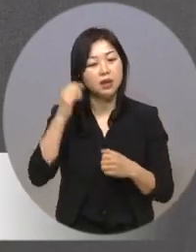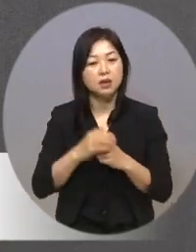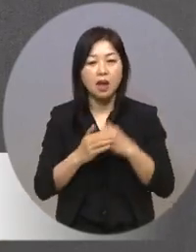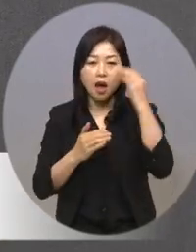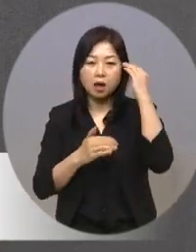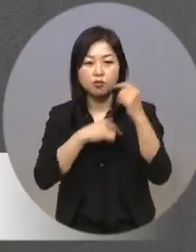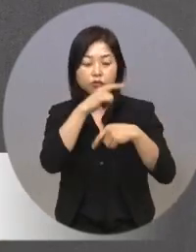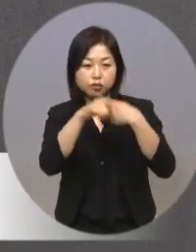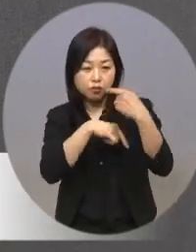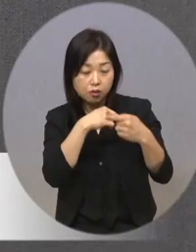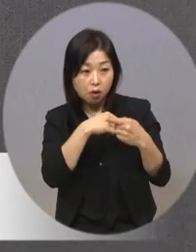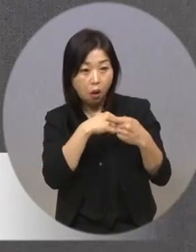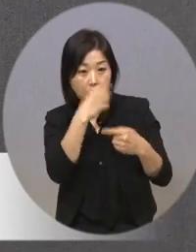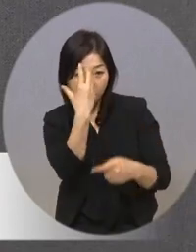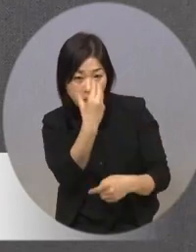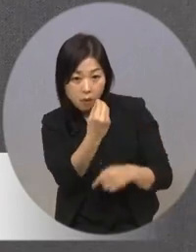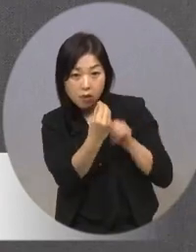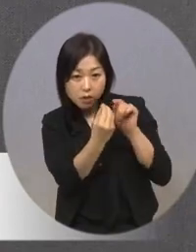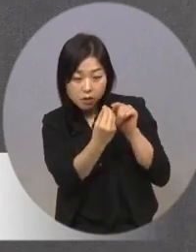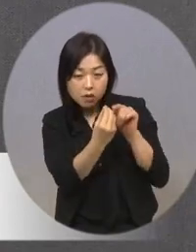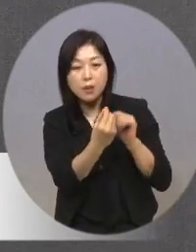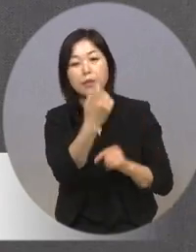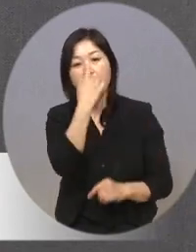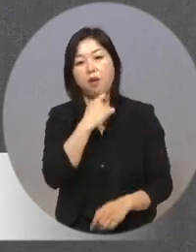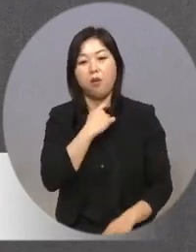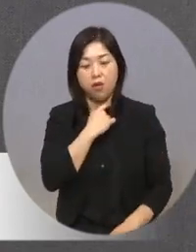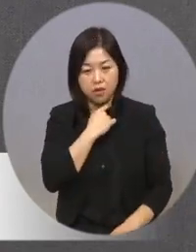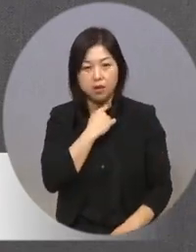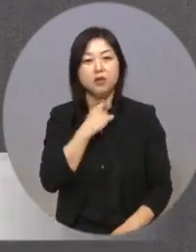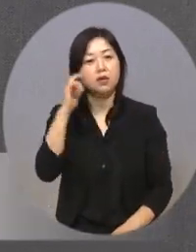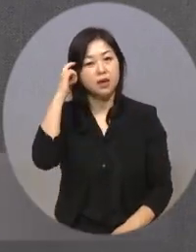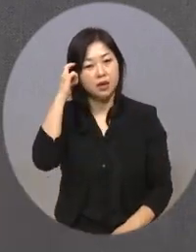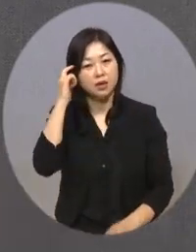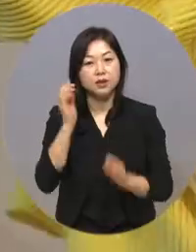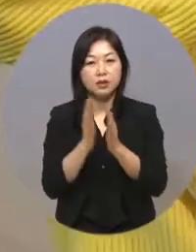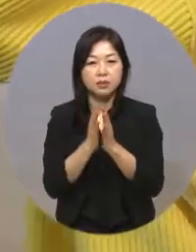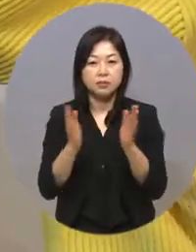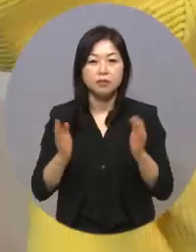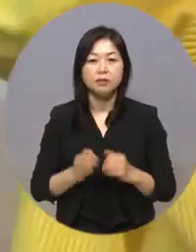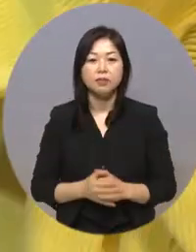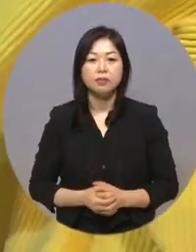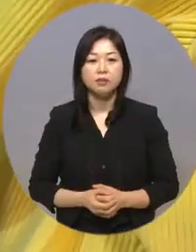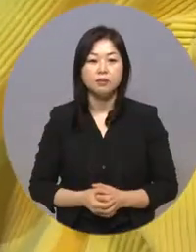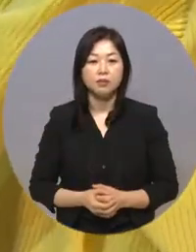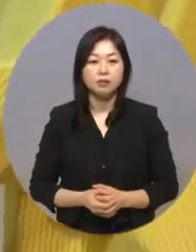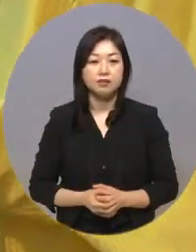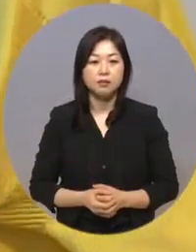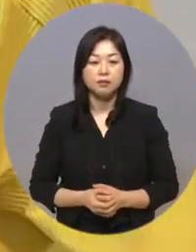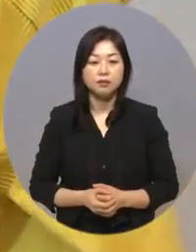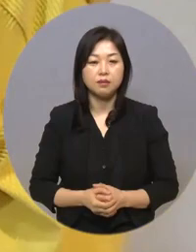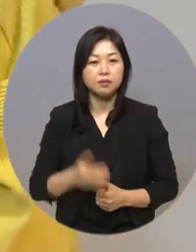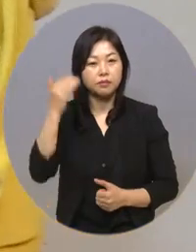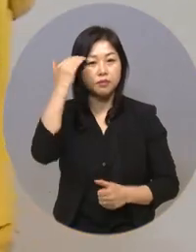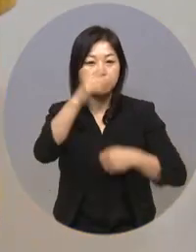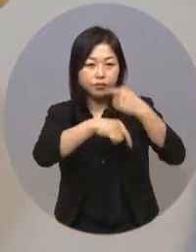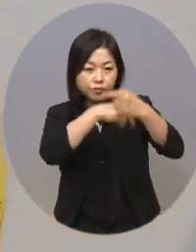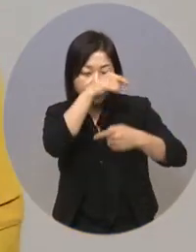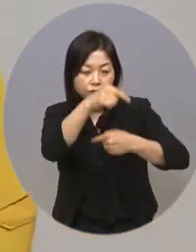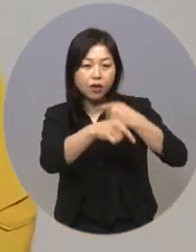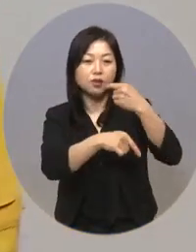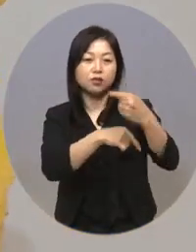수어를 접하게 됐고 이걸 해야겠다 배워야겠다 이렇게 생각했습니다. 그렇게 시작된 한국 수어와의